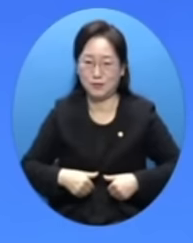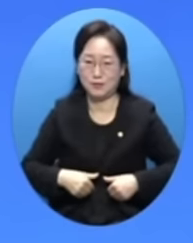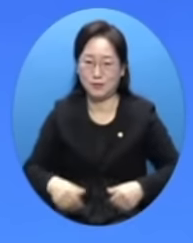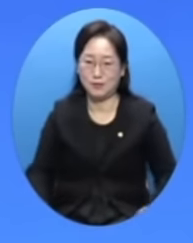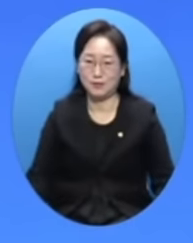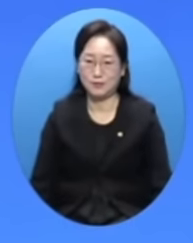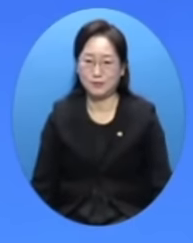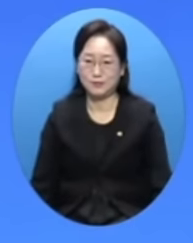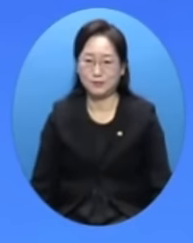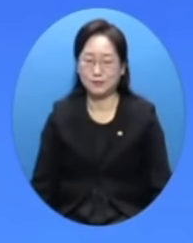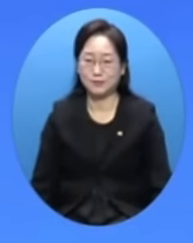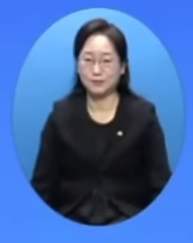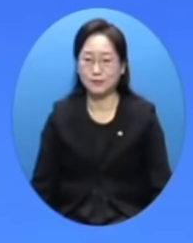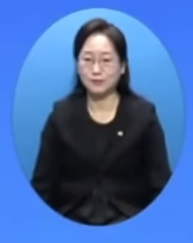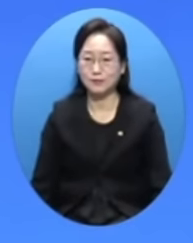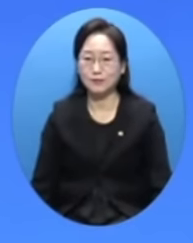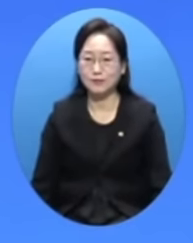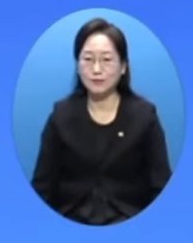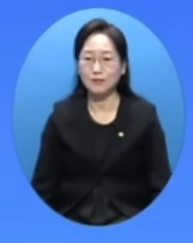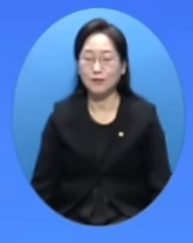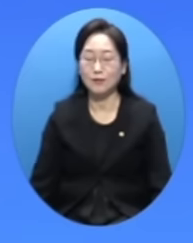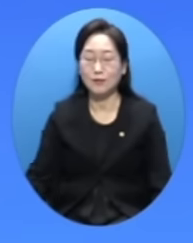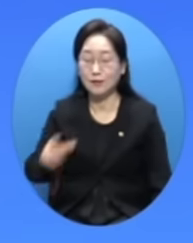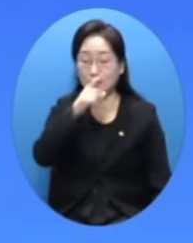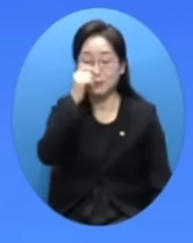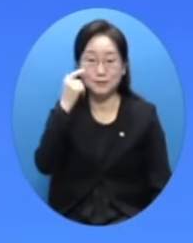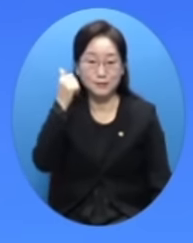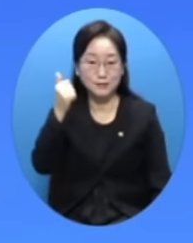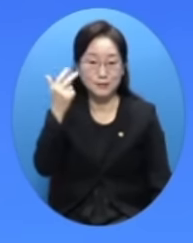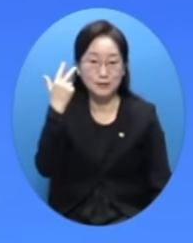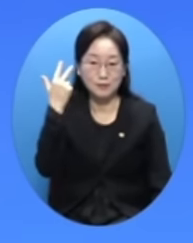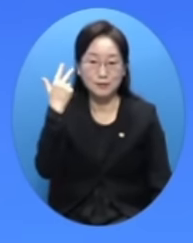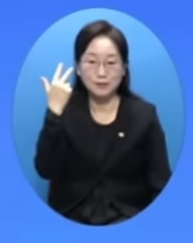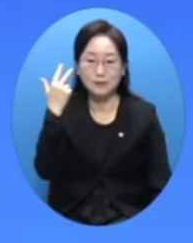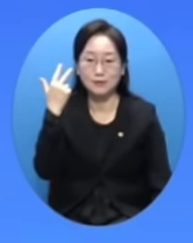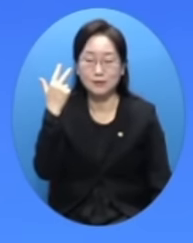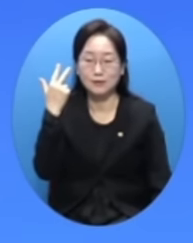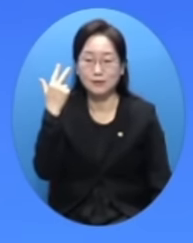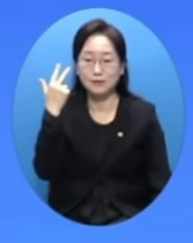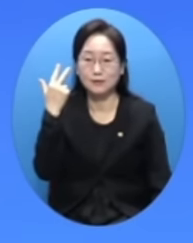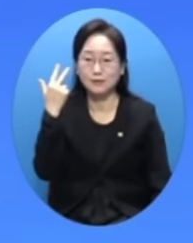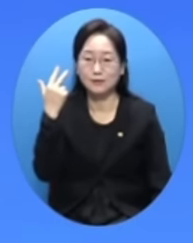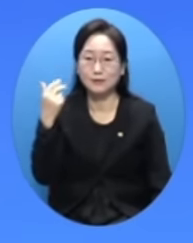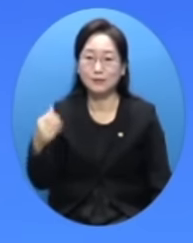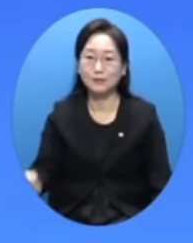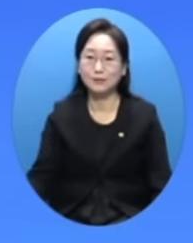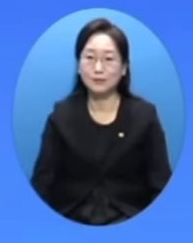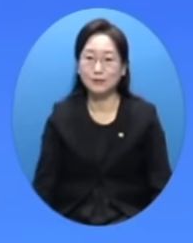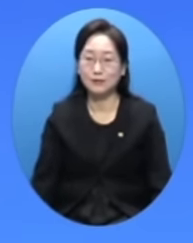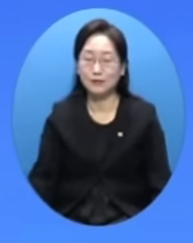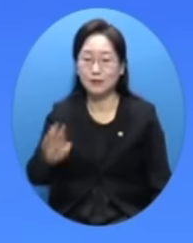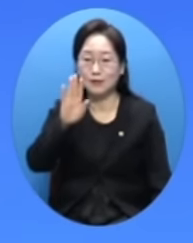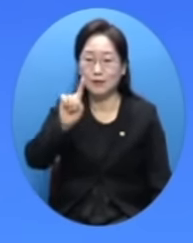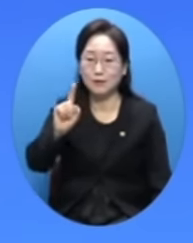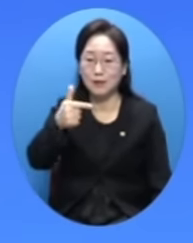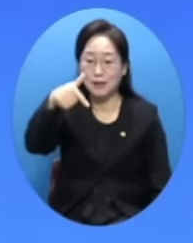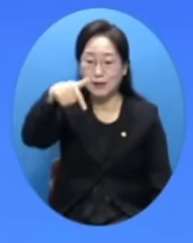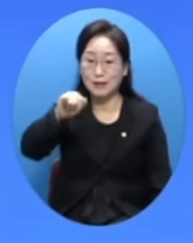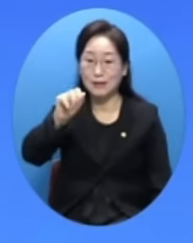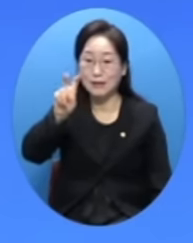됩니다 제가 지난주에 반기문 유엔